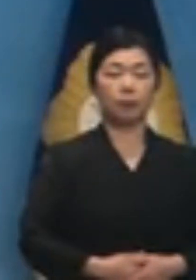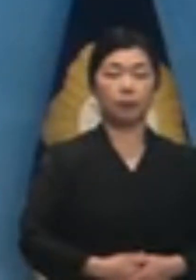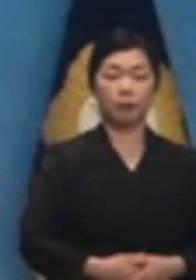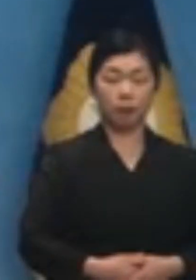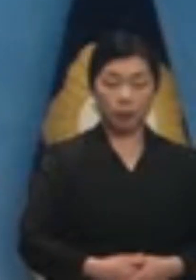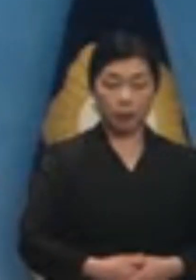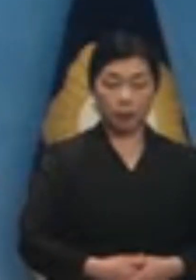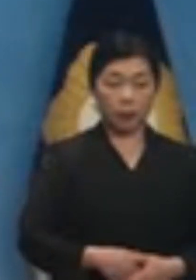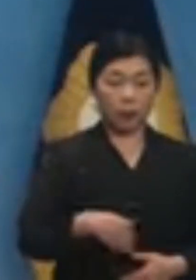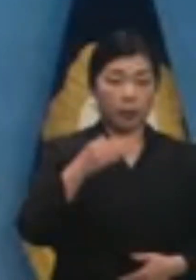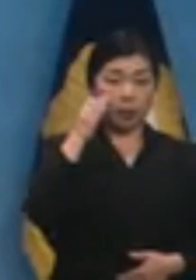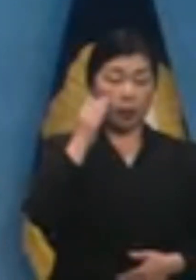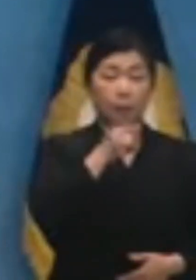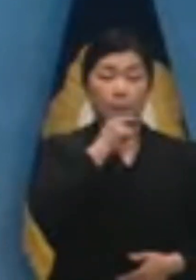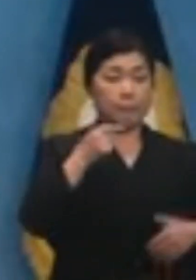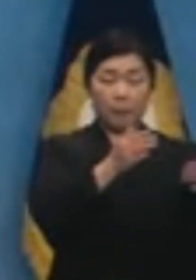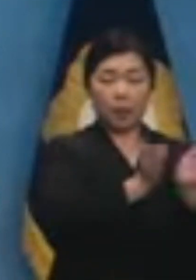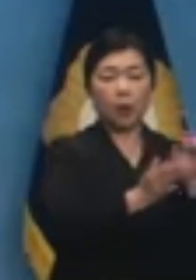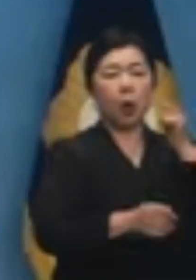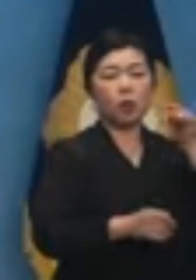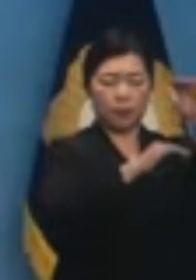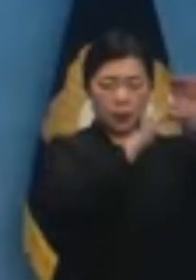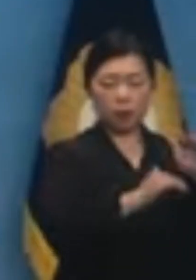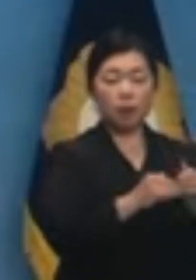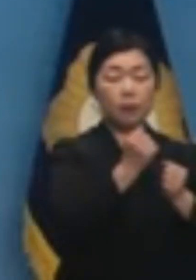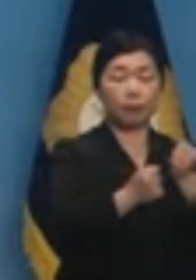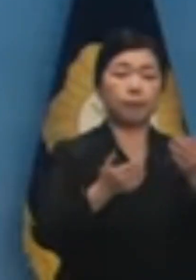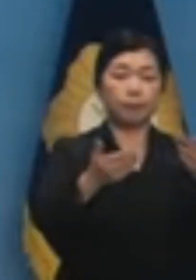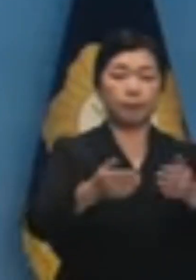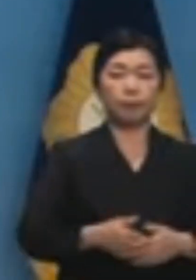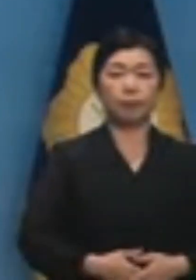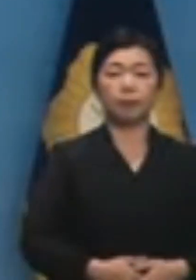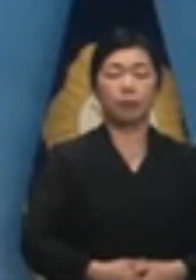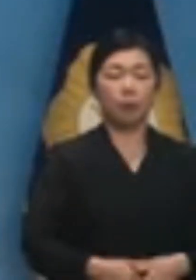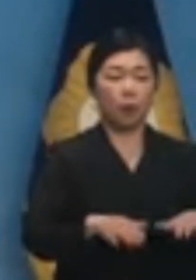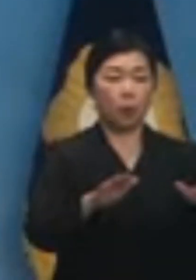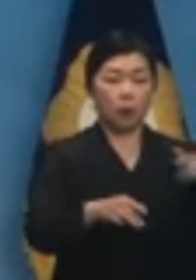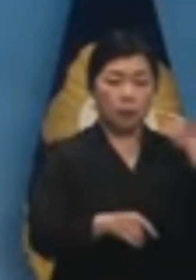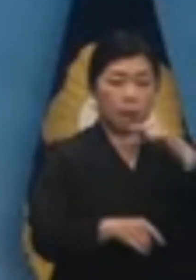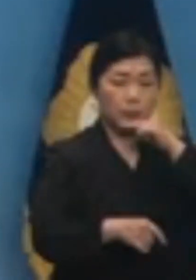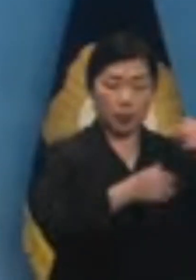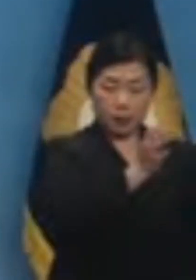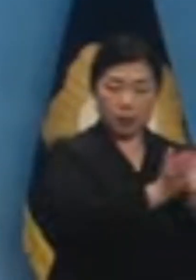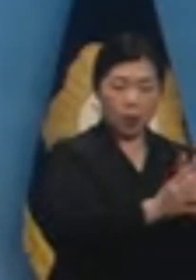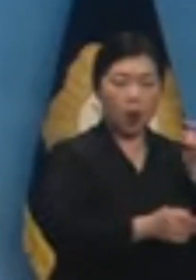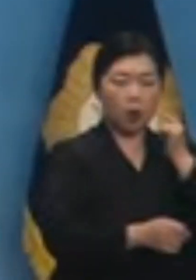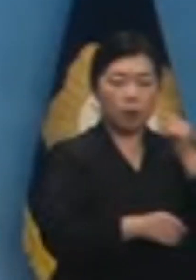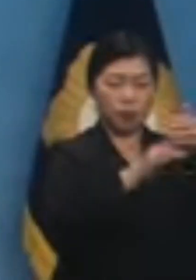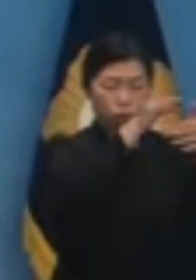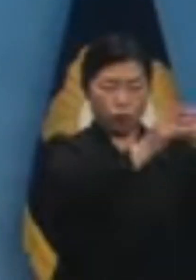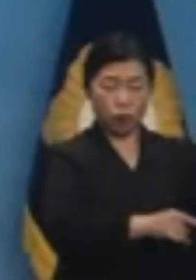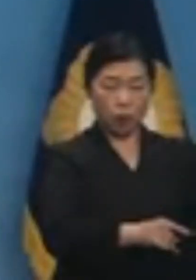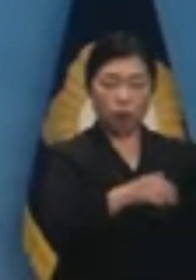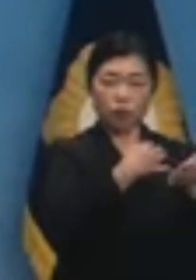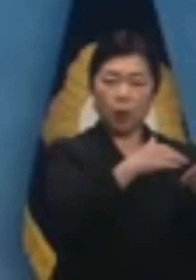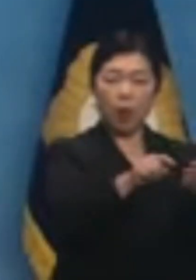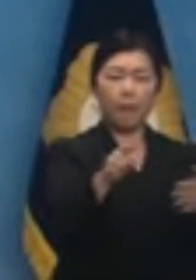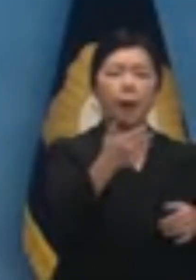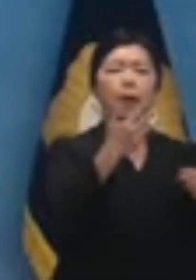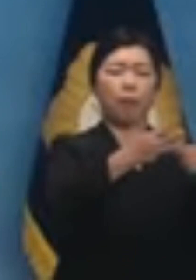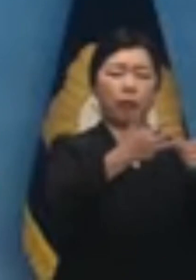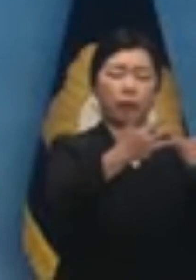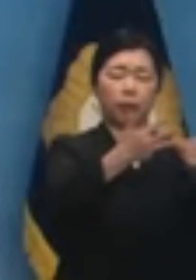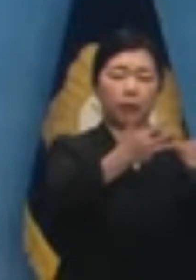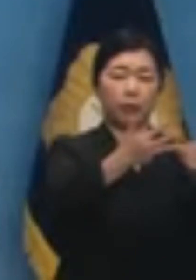네, 국민의힘 거짓말 시리즈 말씀드리겠습니다. 오늘 국민의힘 거짓말 시리즈